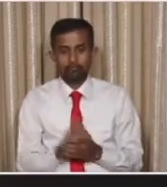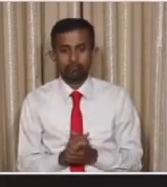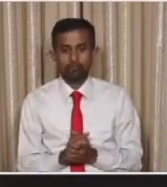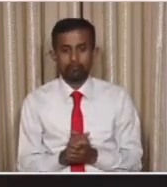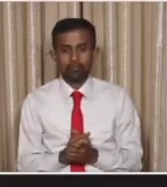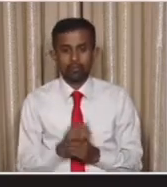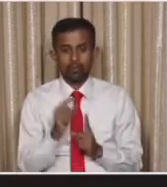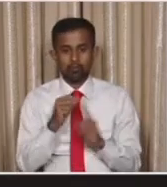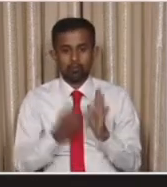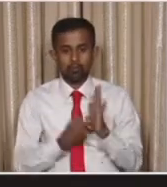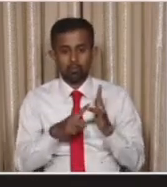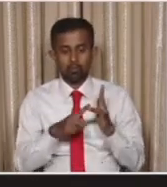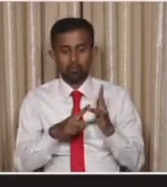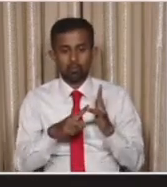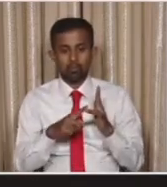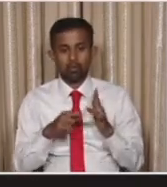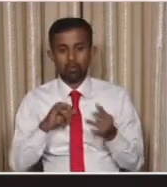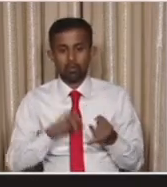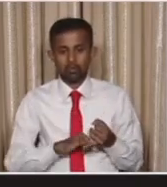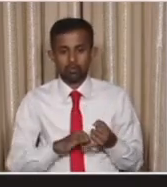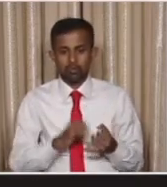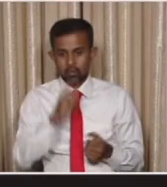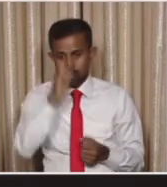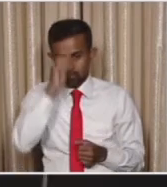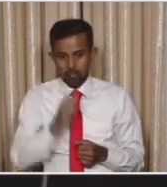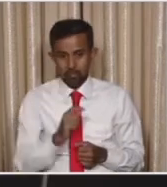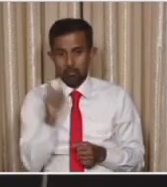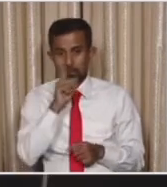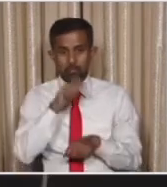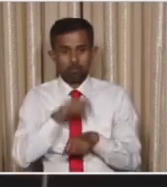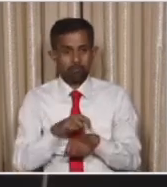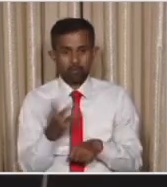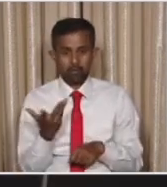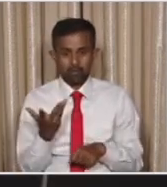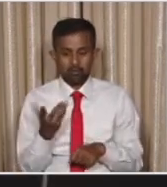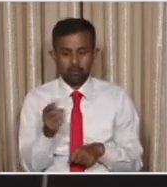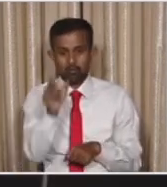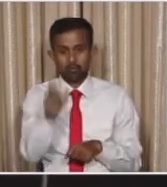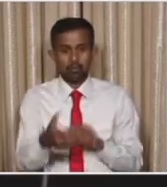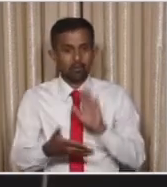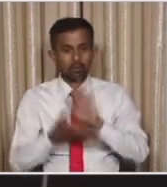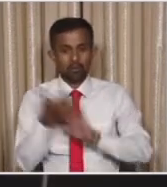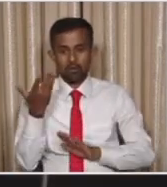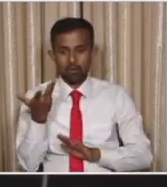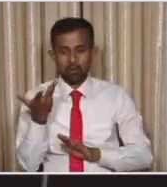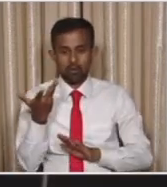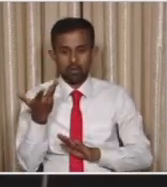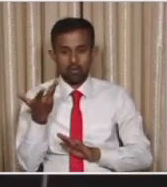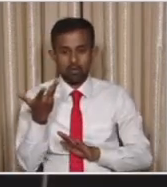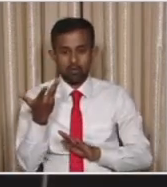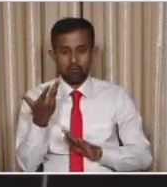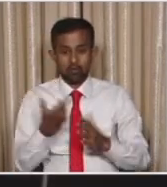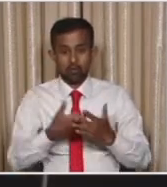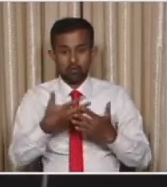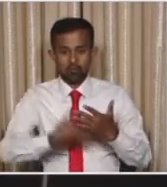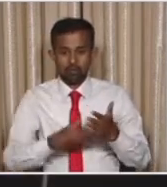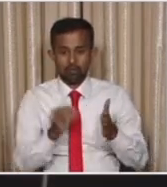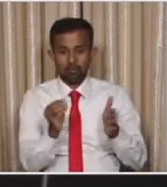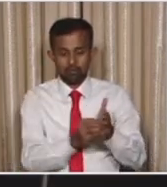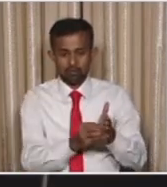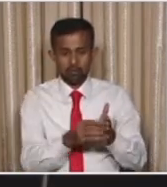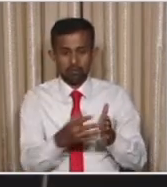සමාවෙන්න ආචාර්ය සුරේන් රාඝවන් මන්තුමා. නෑ මේ මේ මම පළවෙනි වතාව නෙමෙයි නිසා මම ඔබතුමාත් එක්ක මට තරහක් නැහැ. මේ වාර්තාගත වෙනවා,